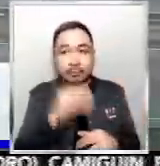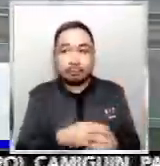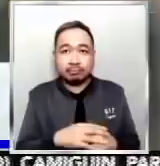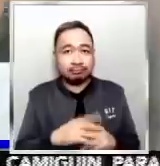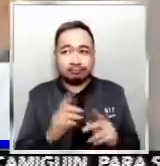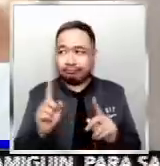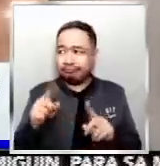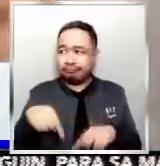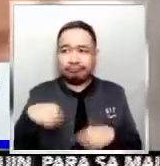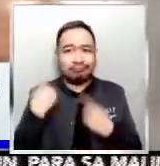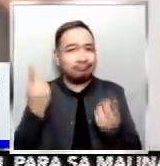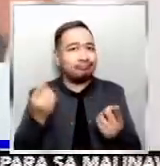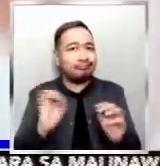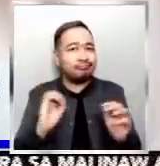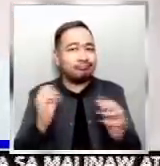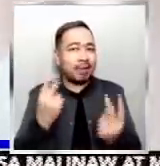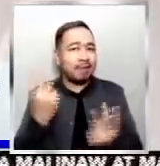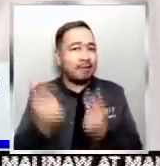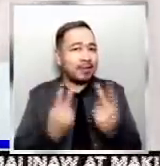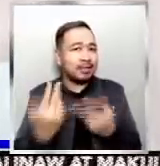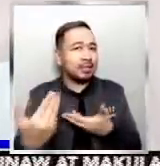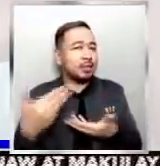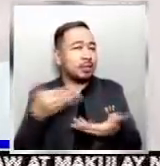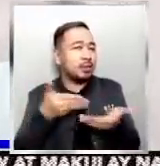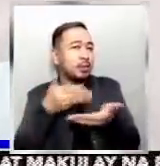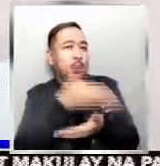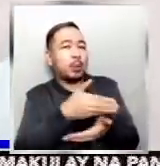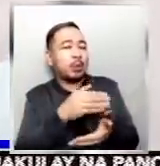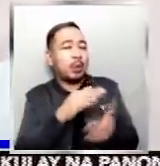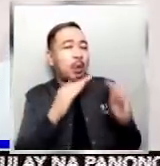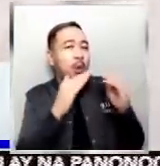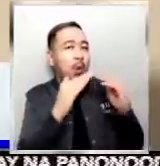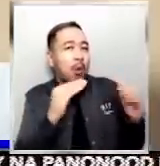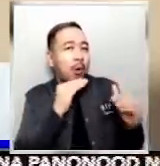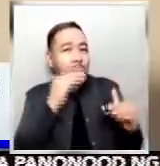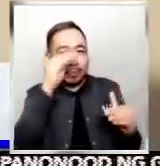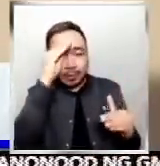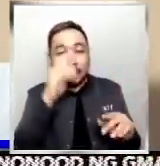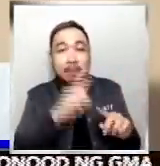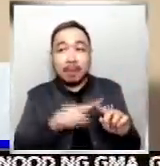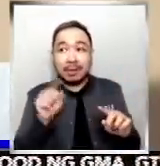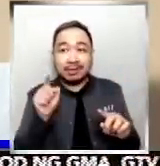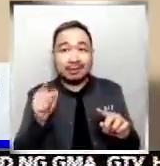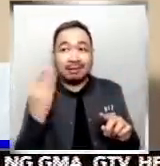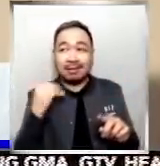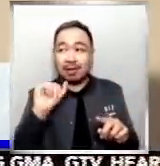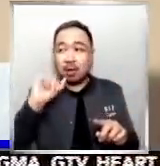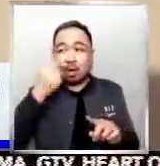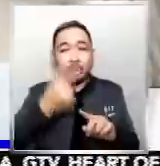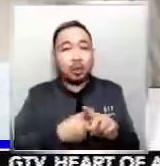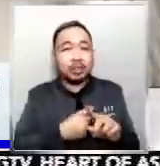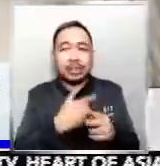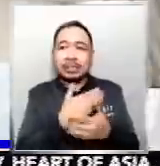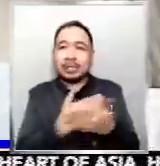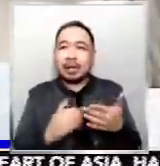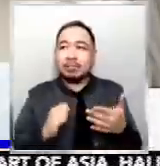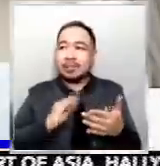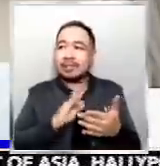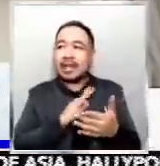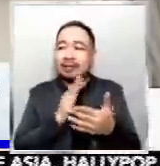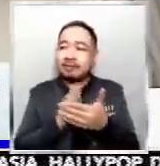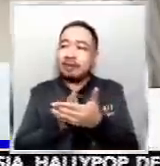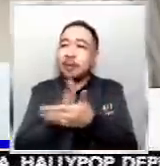ang orphanage, pero nitong nakalipas na Agosto, ilang tauhan daw nito ang lumabas ng compound para magpabakuna. Nalaman po ng